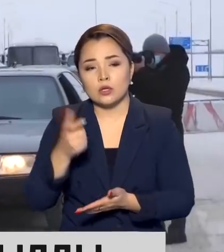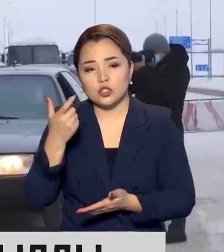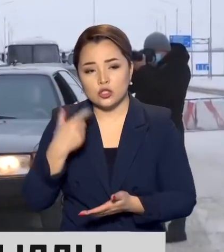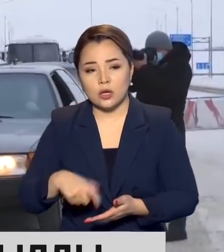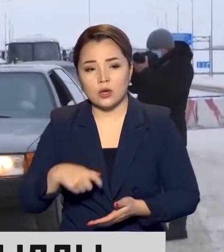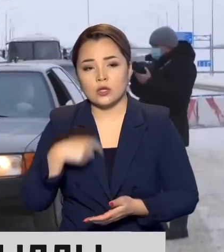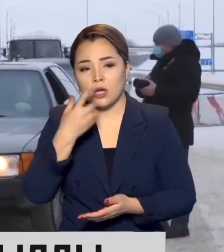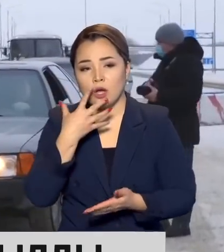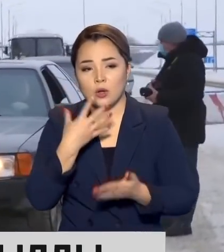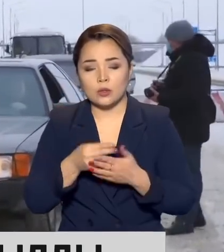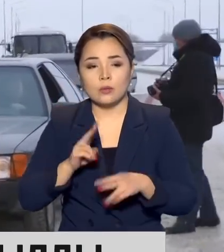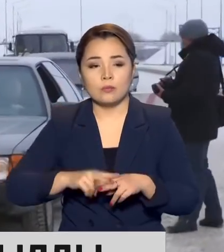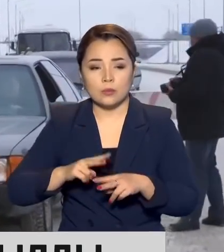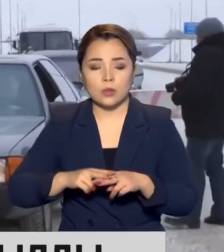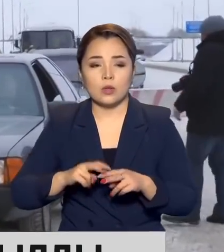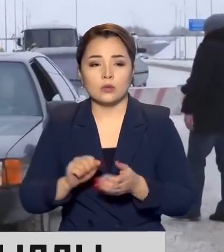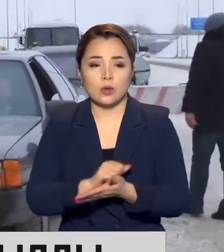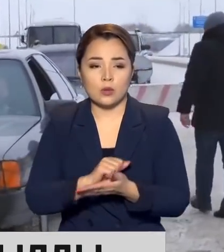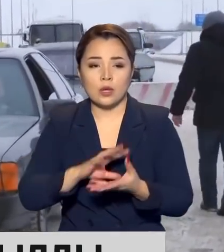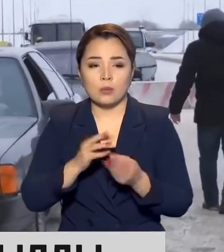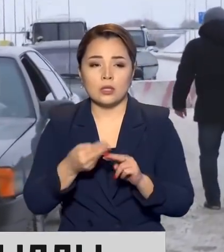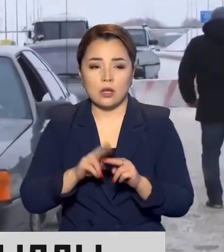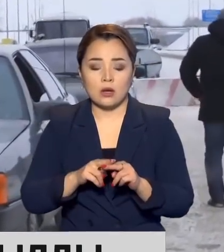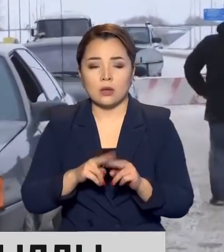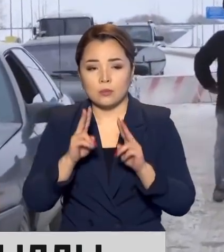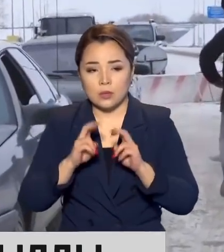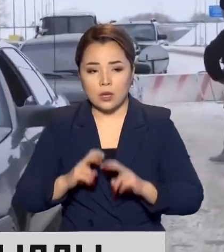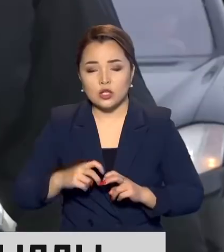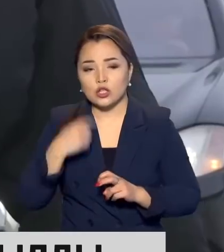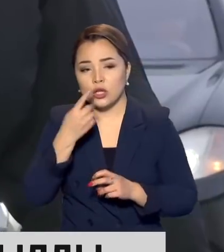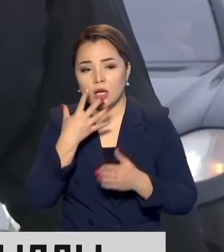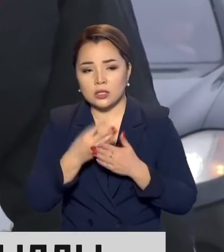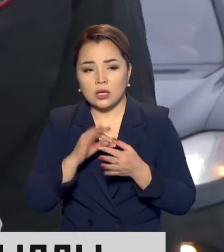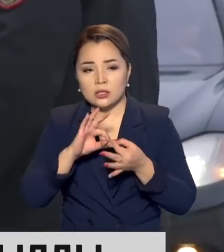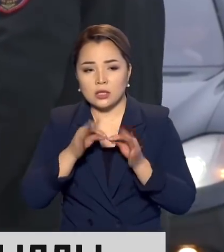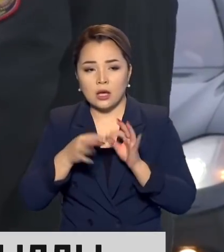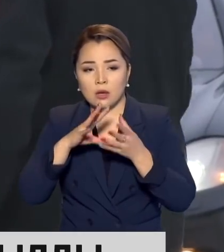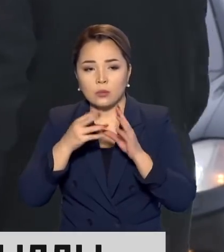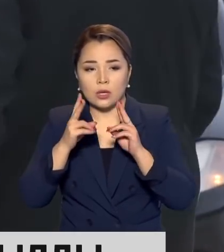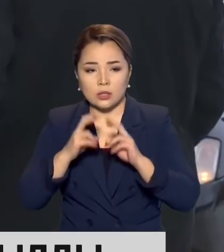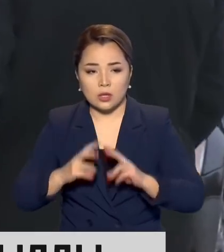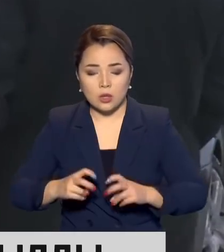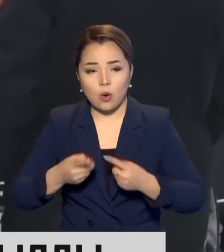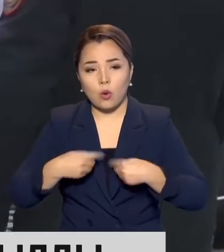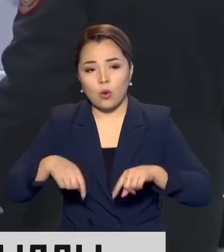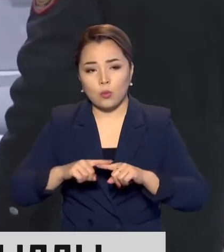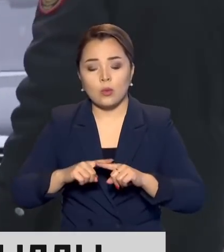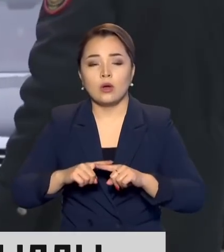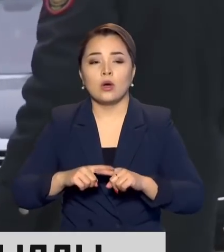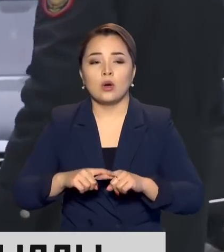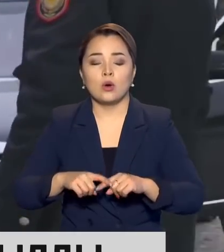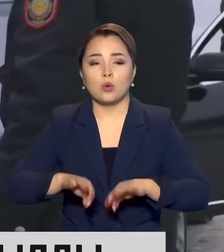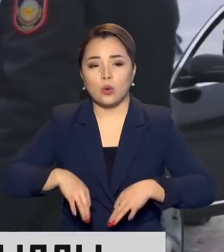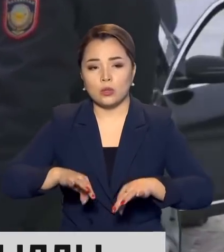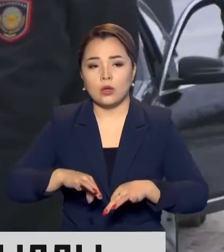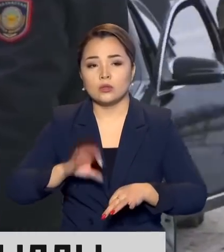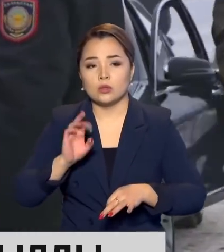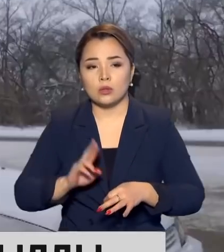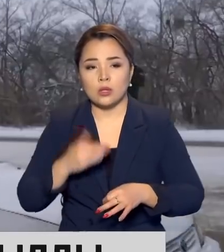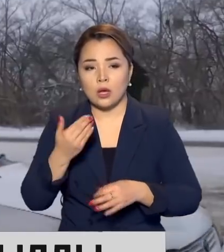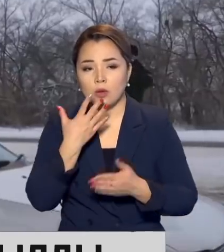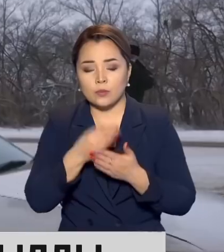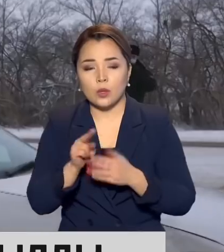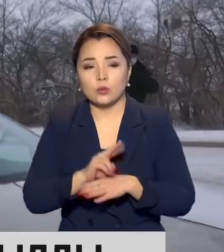жолаушылардың жеке басындағы куәландыратын құжаттарын, жеке заттарын жіті тексеріп жатыр. Қоғамдық көлік пен әлеуметтік мекемелер